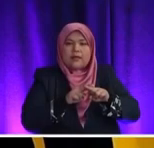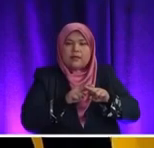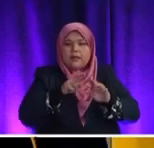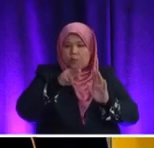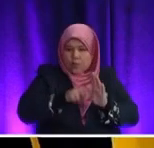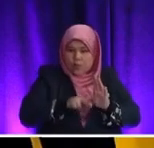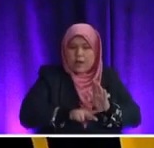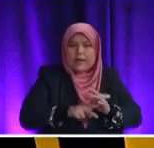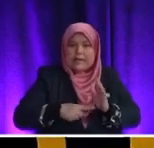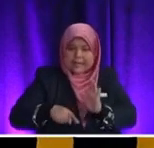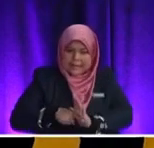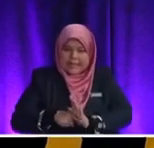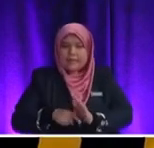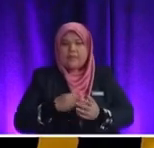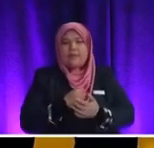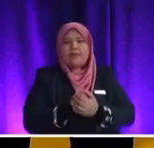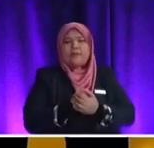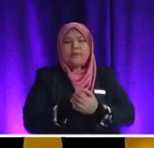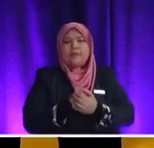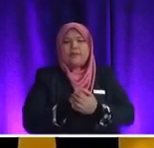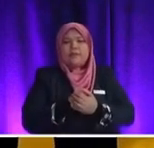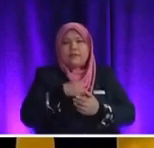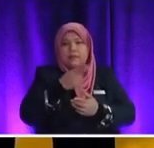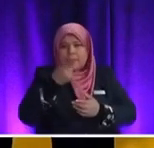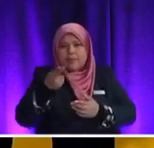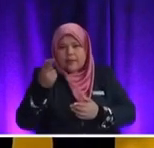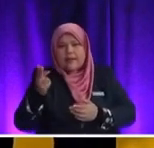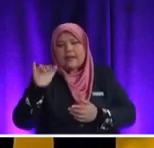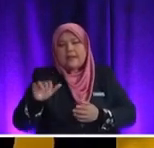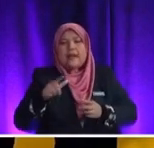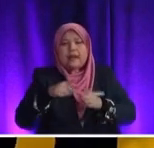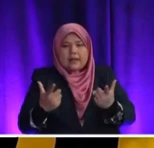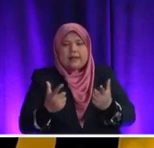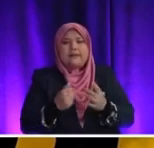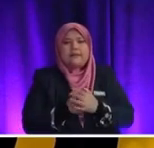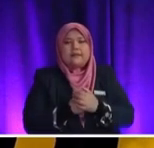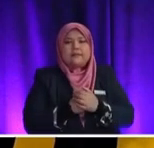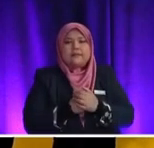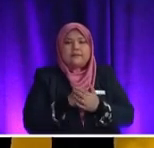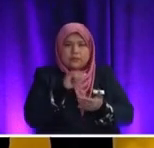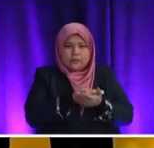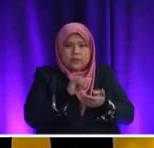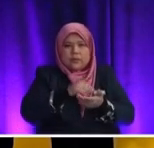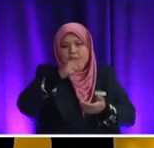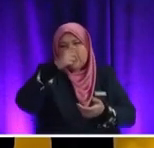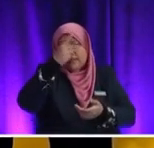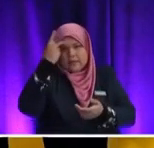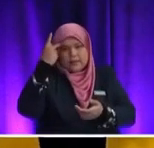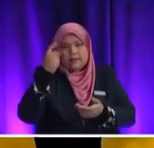kurang elektronegatifan beban ding dengan bahan yang yang lainnya itu di punya alasannya